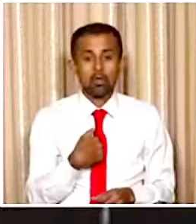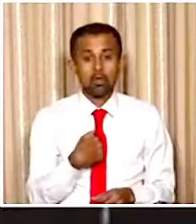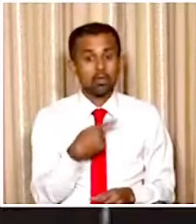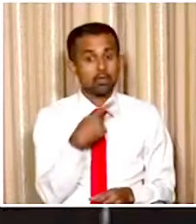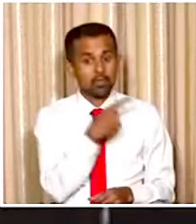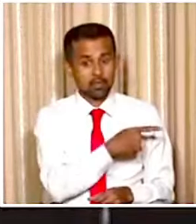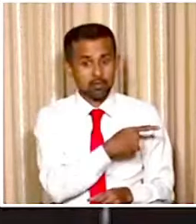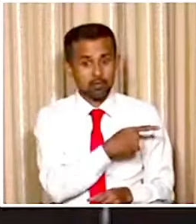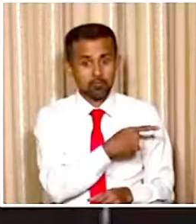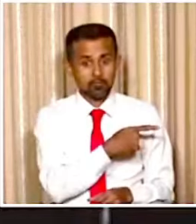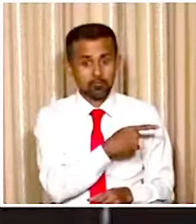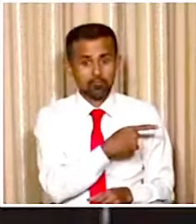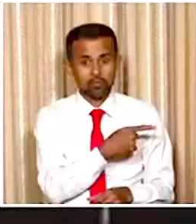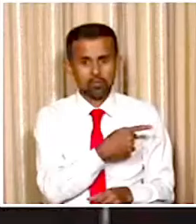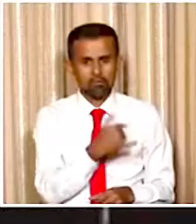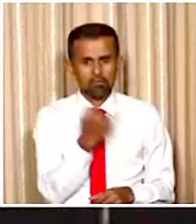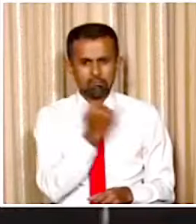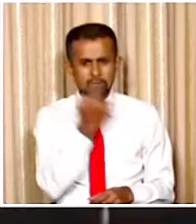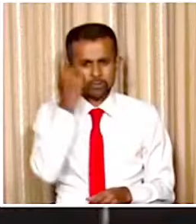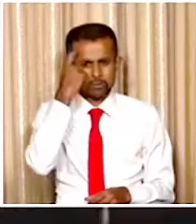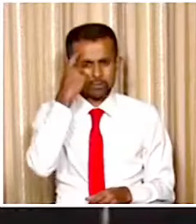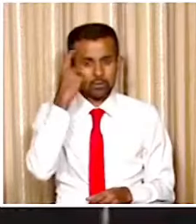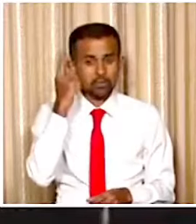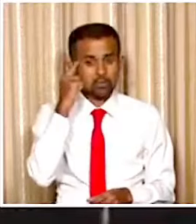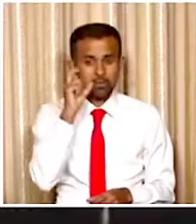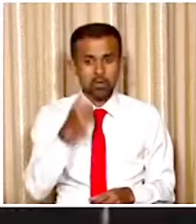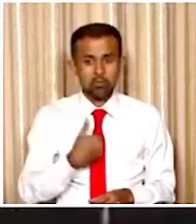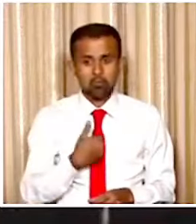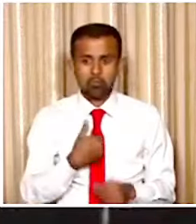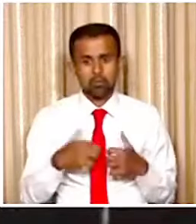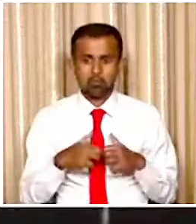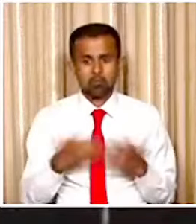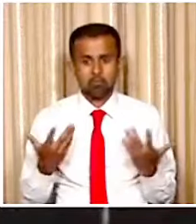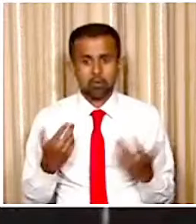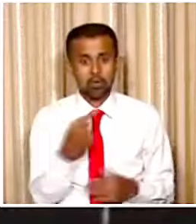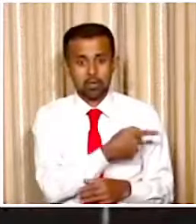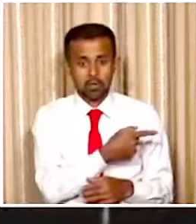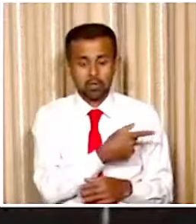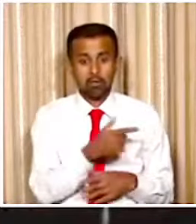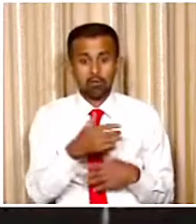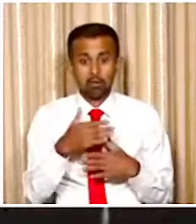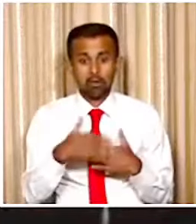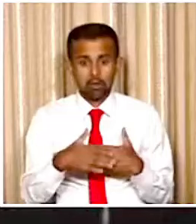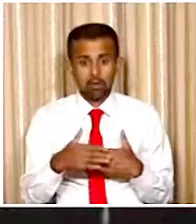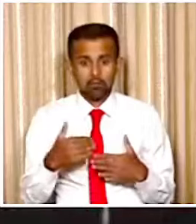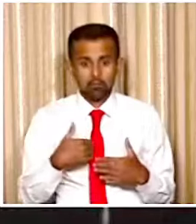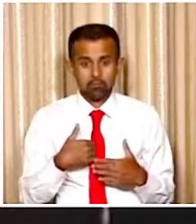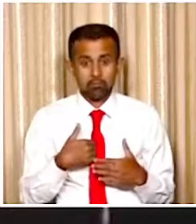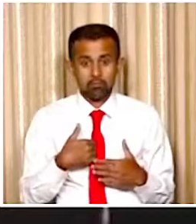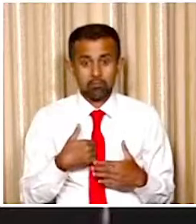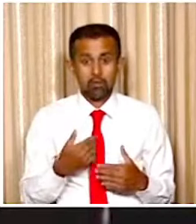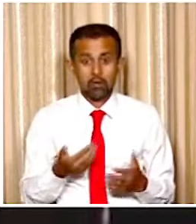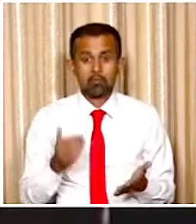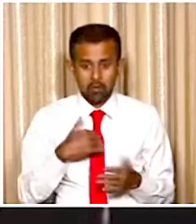අයගේ ඒ විකෘති මානසිකත්වය ගැන කල්පනා කරන්න. ඒක මට කරාට කමක් නැහැ. එයාට ඒකට පාඩම අපිට කොකාට වාරයක්